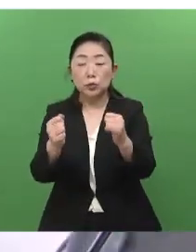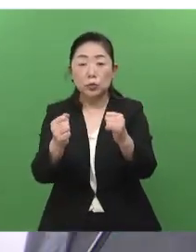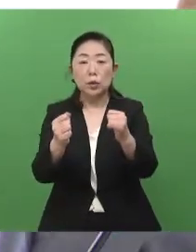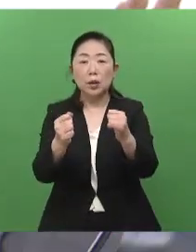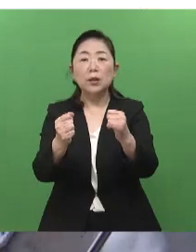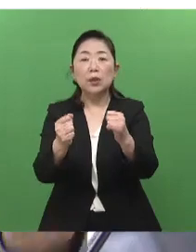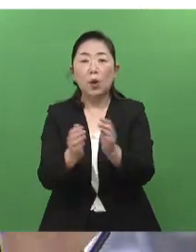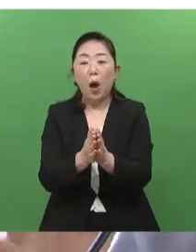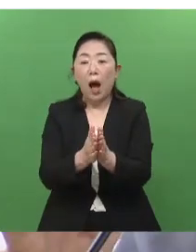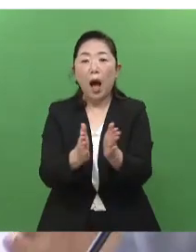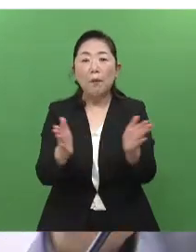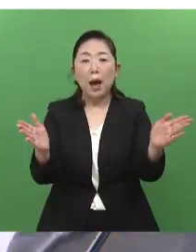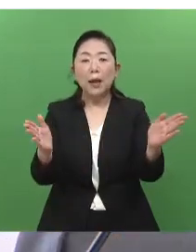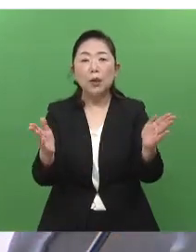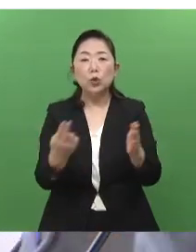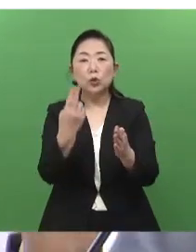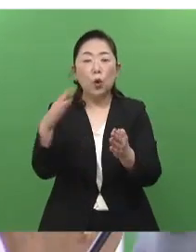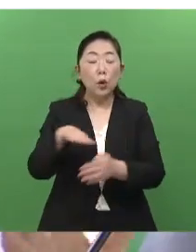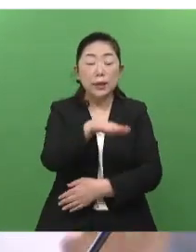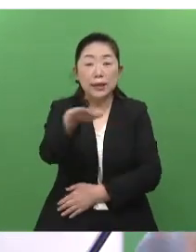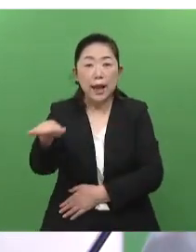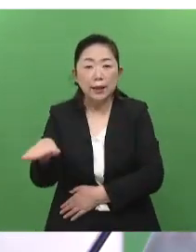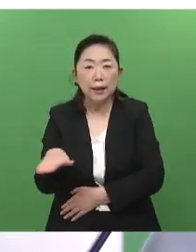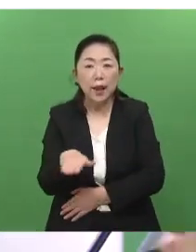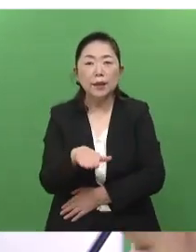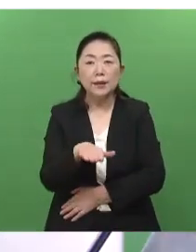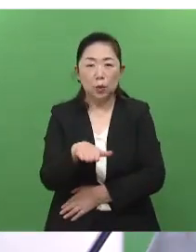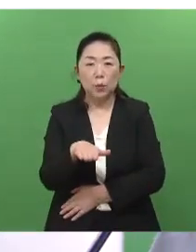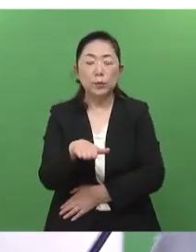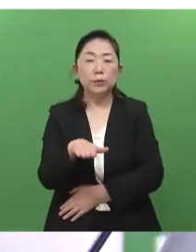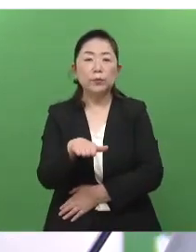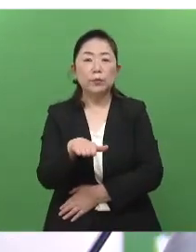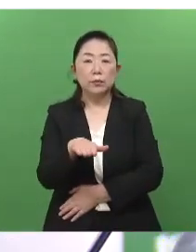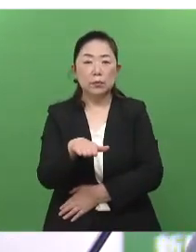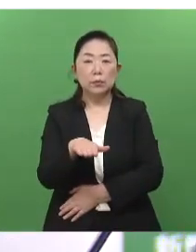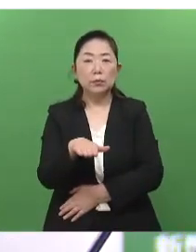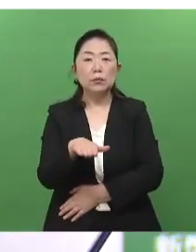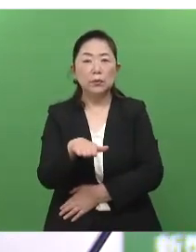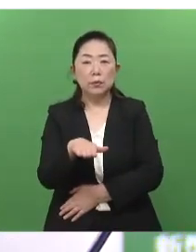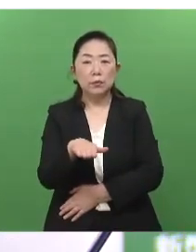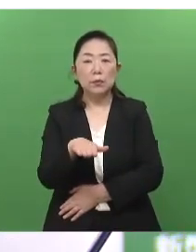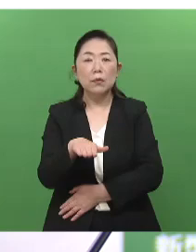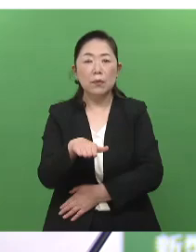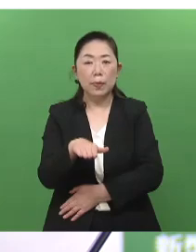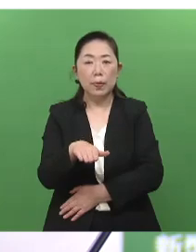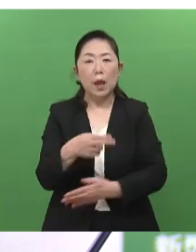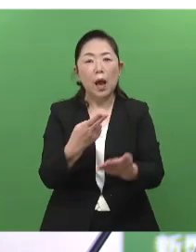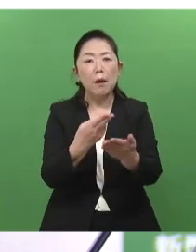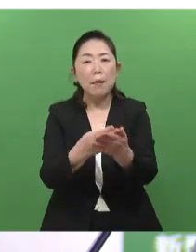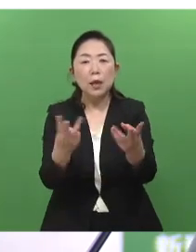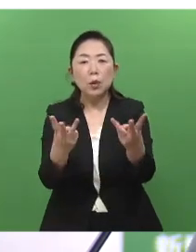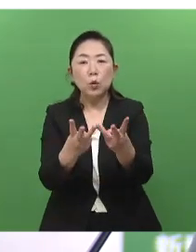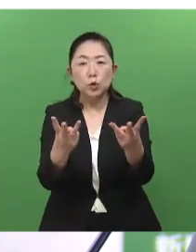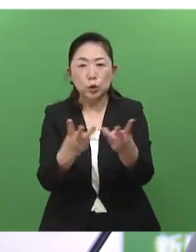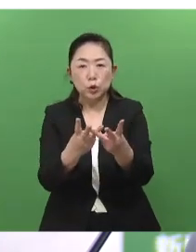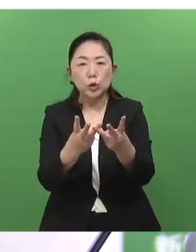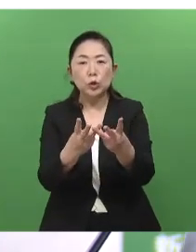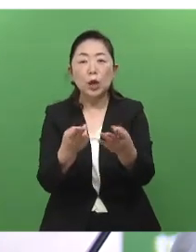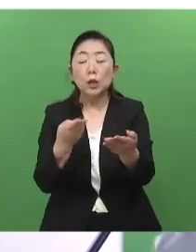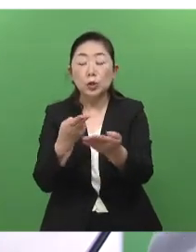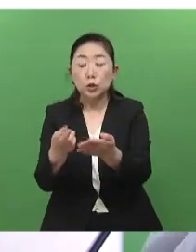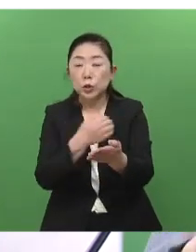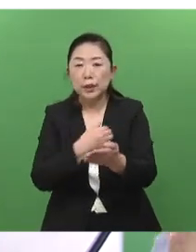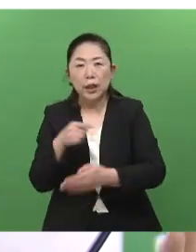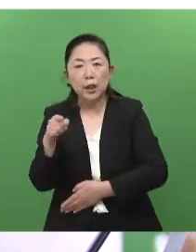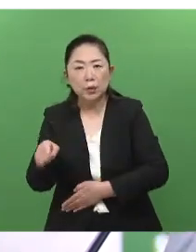ではなくて、東京全体のそのこの病床のですね、調整などがです